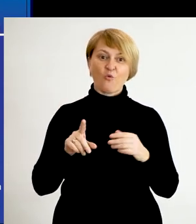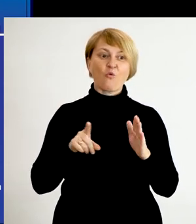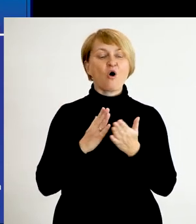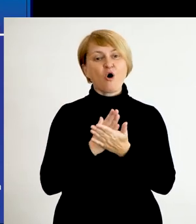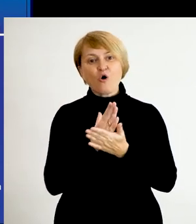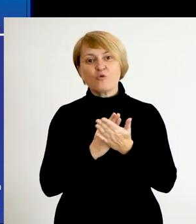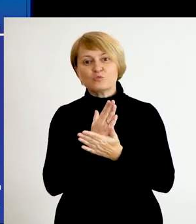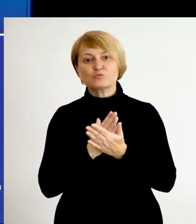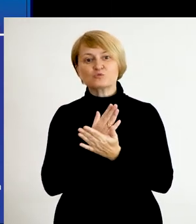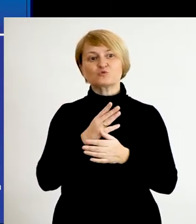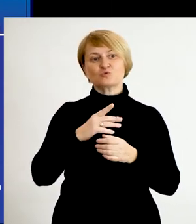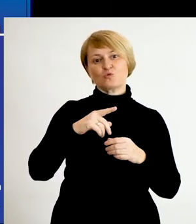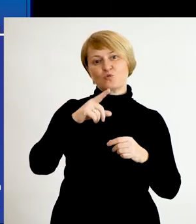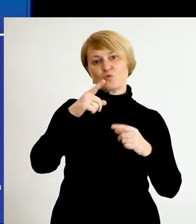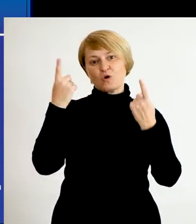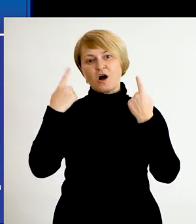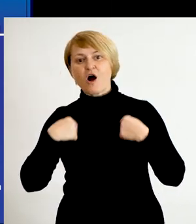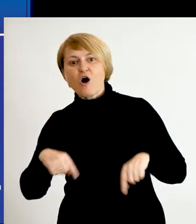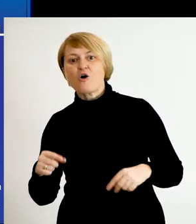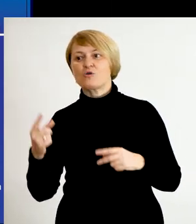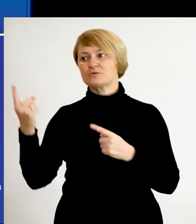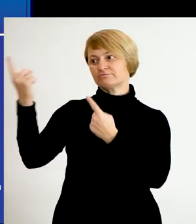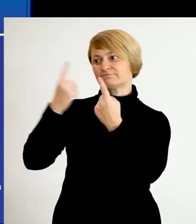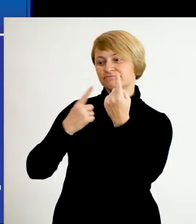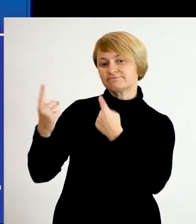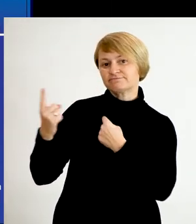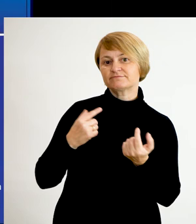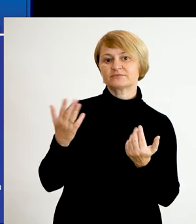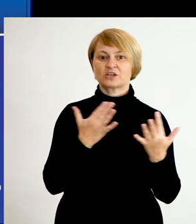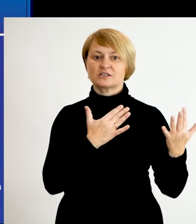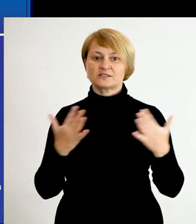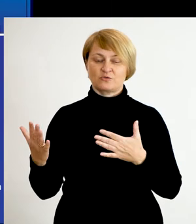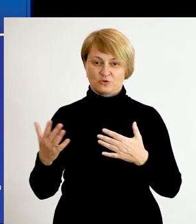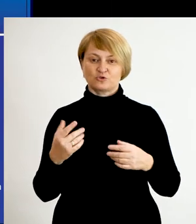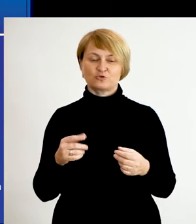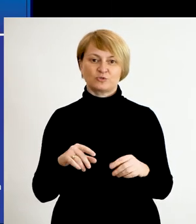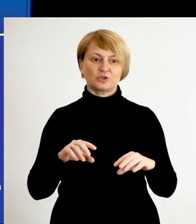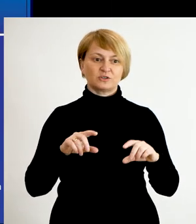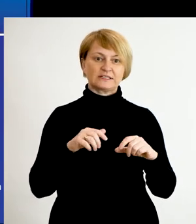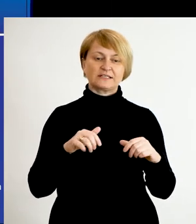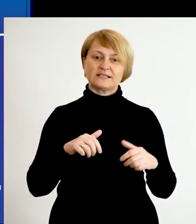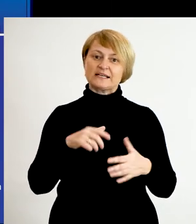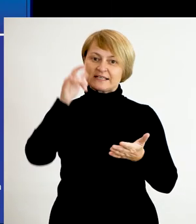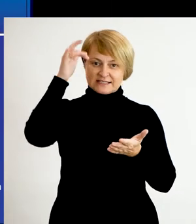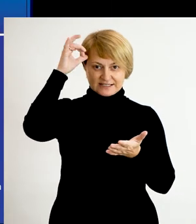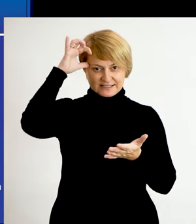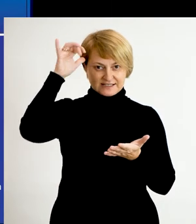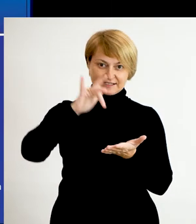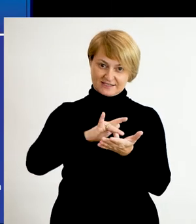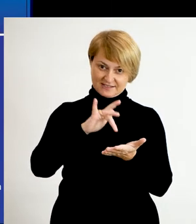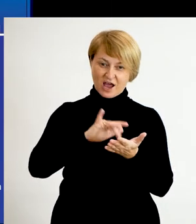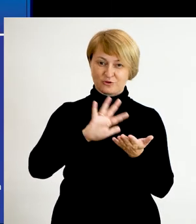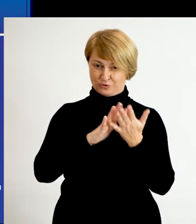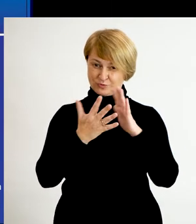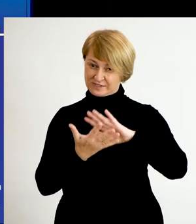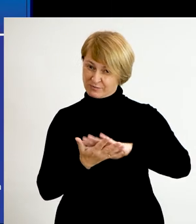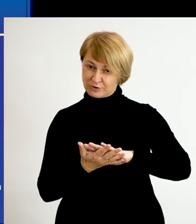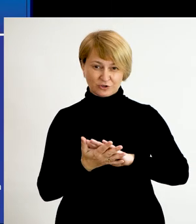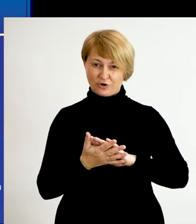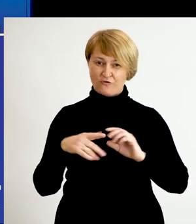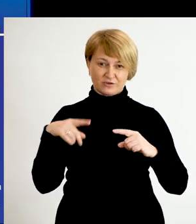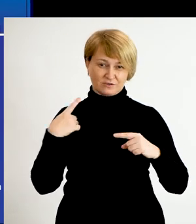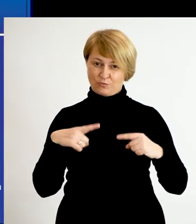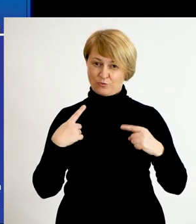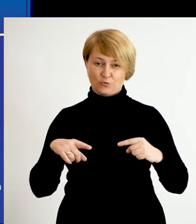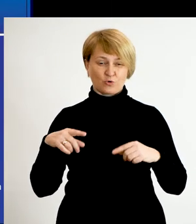z obsługą usług publicznych, pracą z klientami. Chodzi o to, żeby odciążyć zabytkowe centrum od ruchu, intensywnego ruchu,